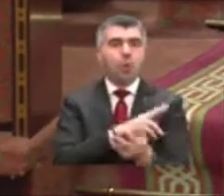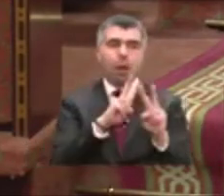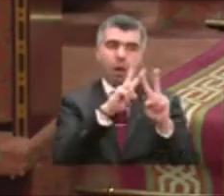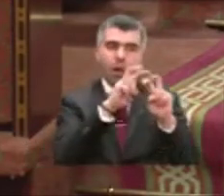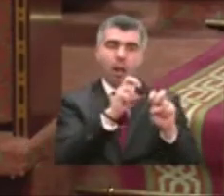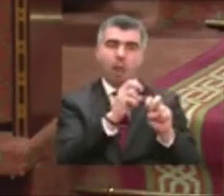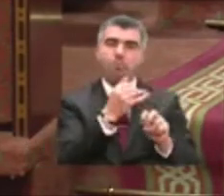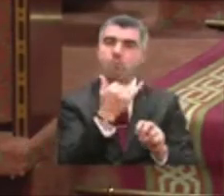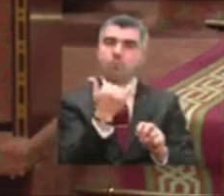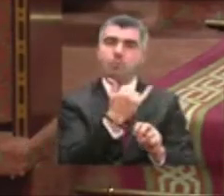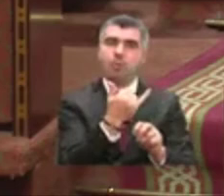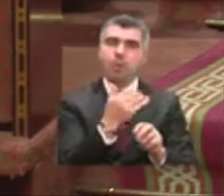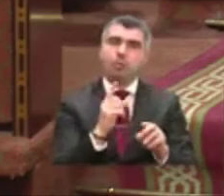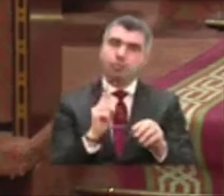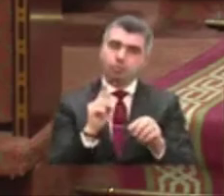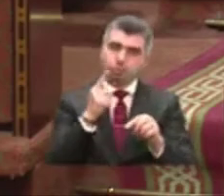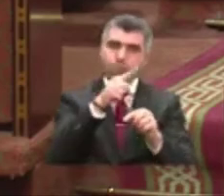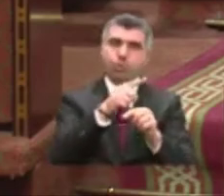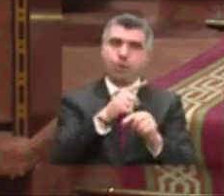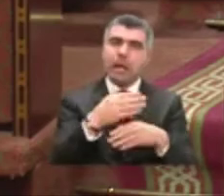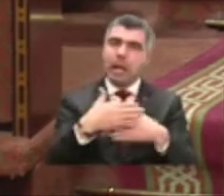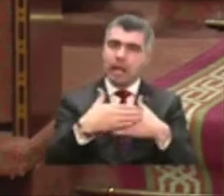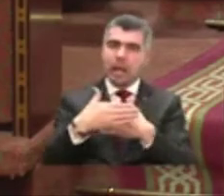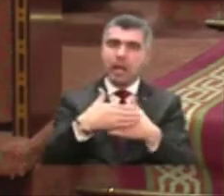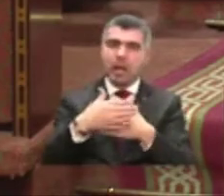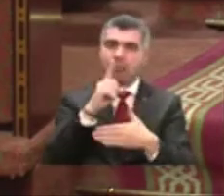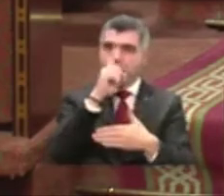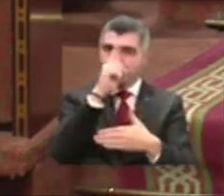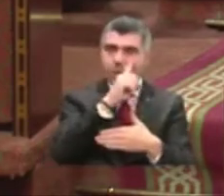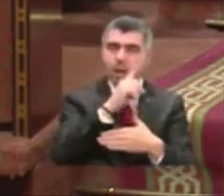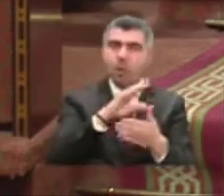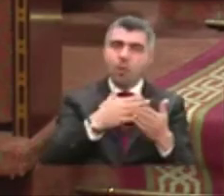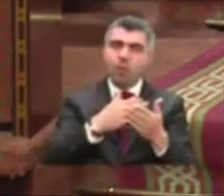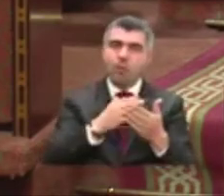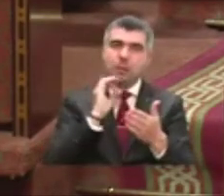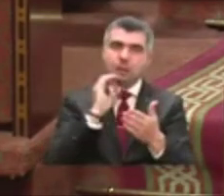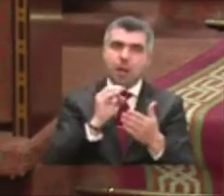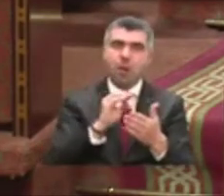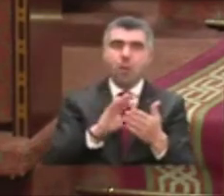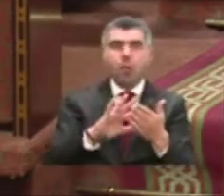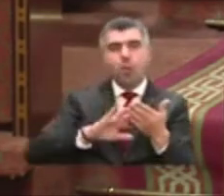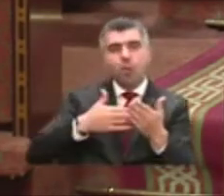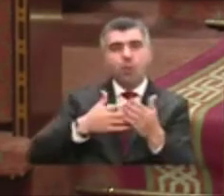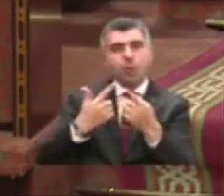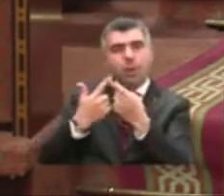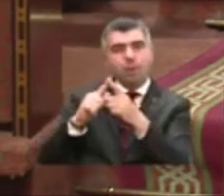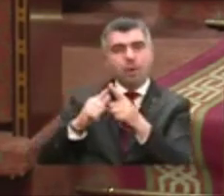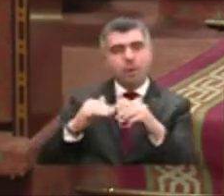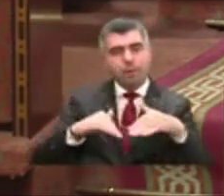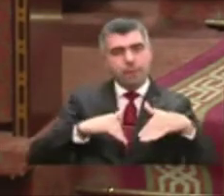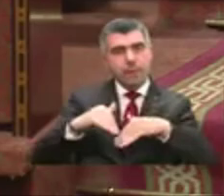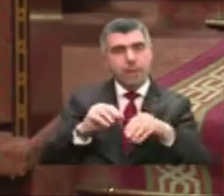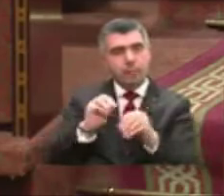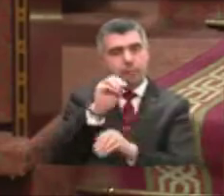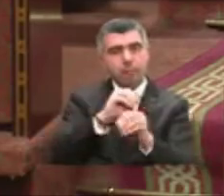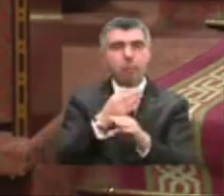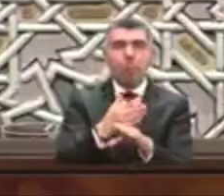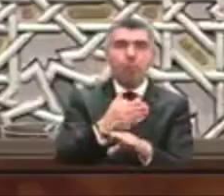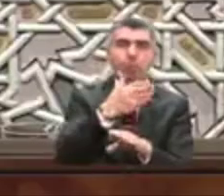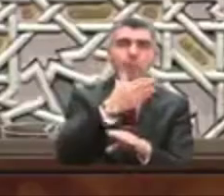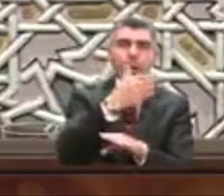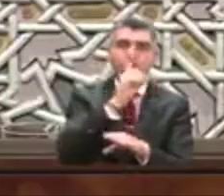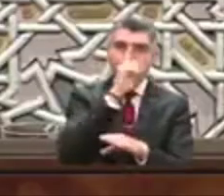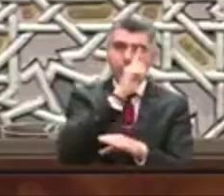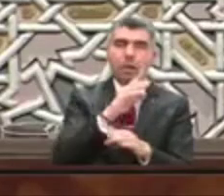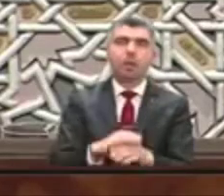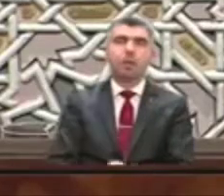الله غتتم، وغنمشي إن شاء الله عن قريب للمنطقة، وغتكون فرصة لزيارات ولتطوير هذه الشبكة مستقبلا. وشكرا.